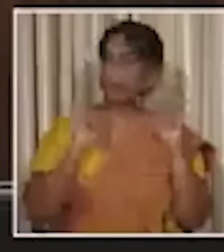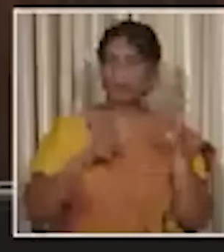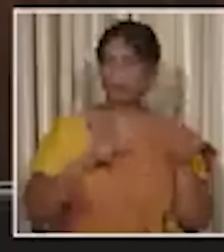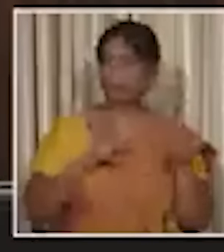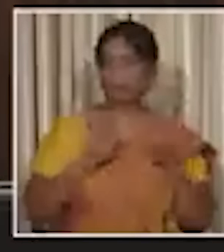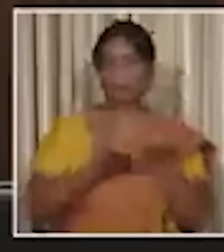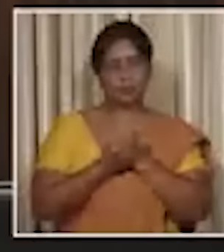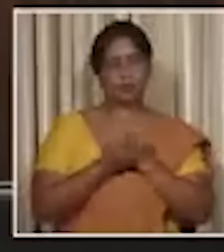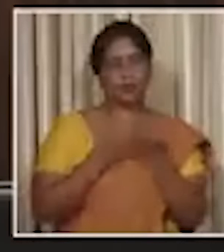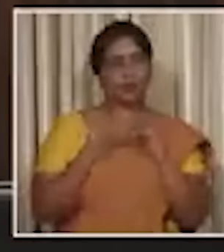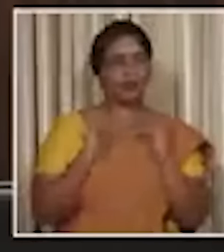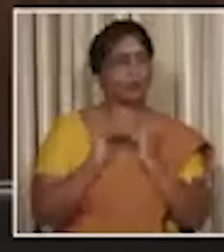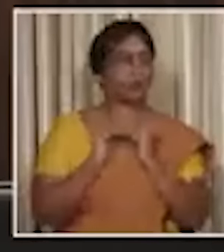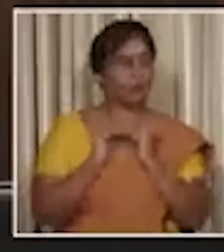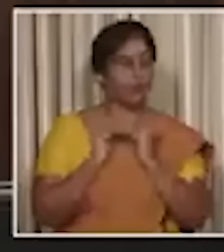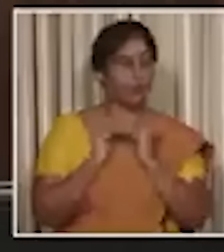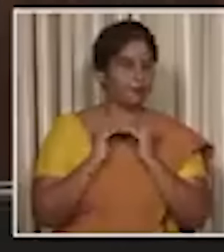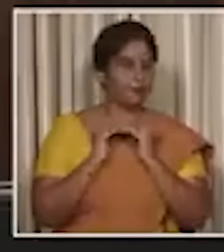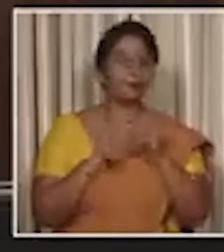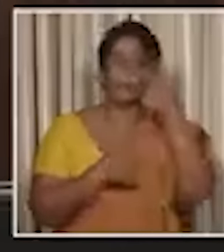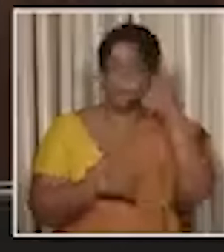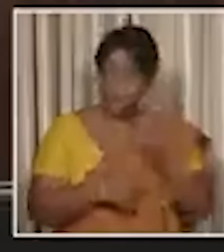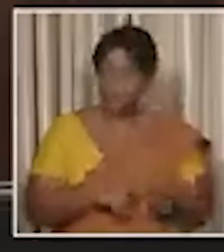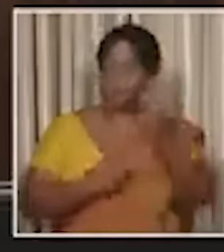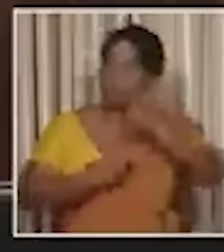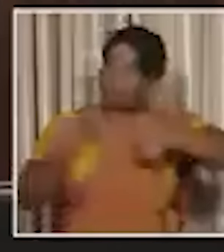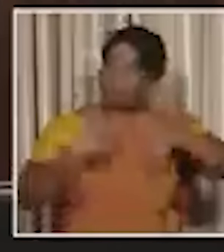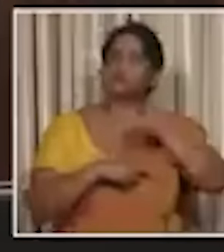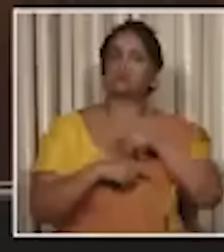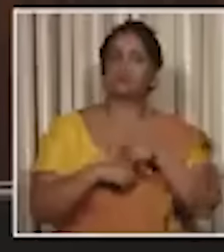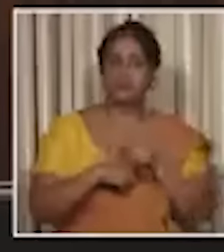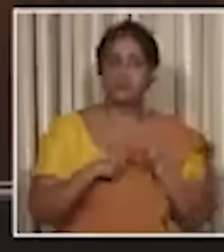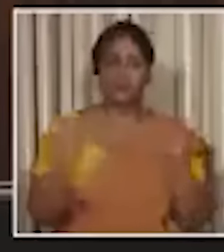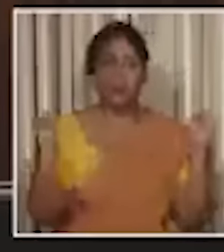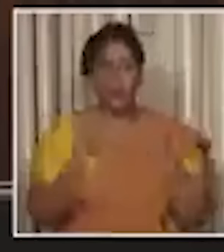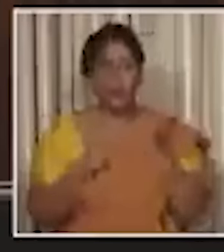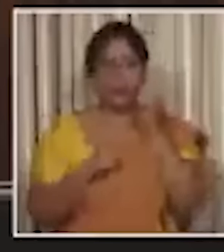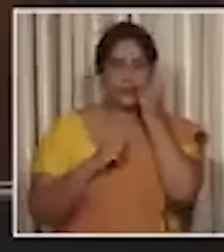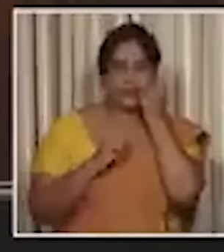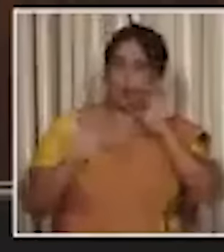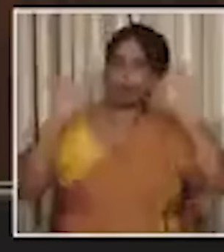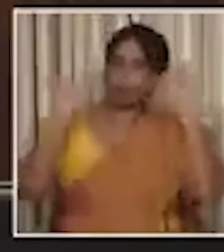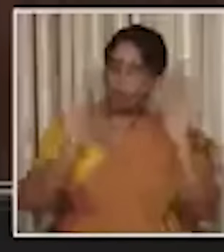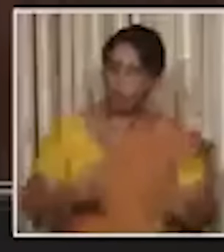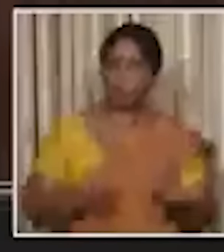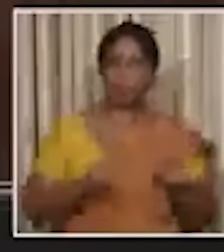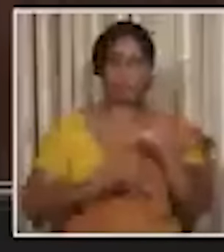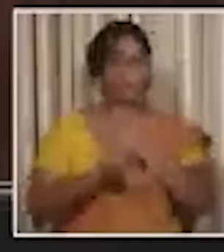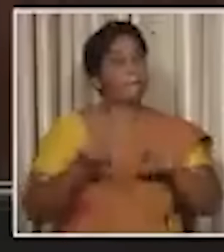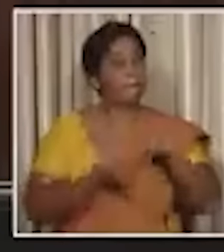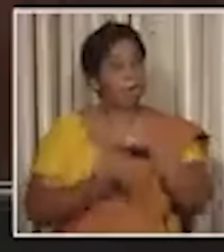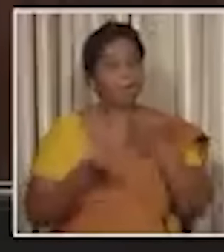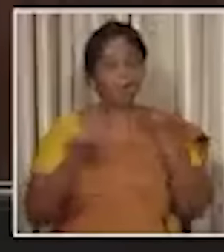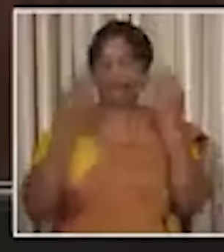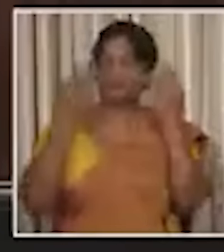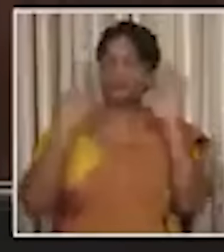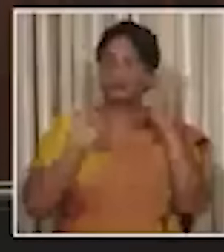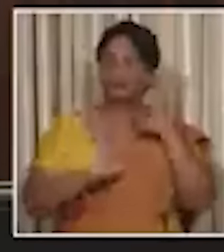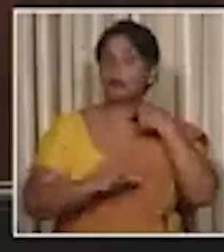தேசபாலன வியாபார கிரி விசுவாசி தபல திபின ஜன கண்டாயம் இன்னும் ஏக பிரஜாதந்திரவாதி சுபாவி பிரஜாதந்திரவாதி